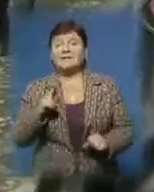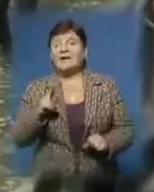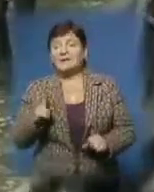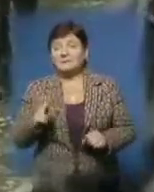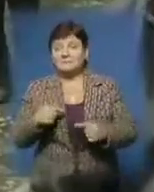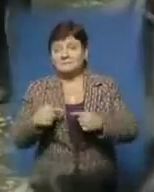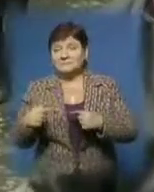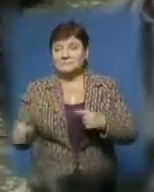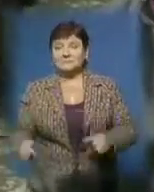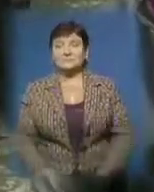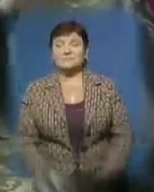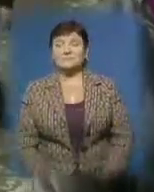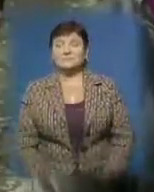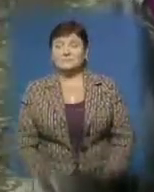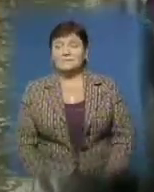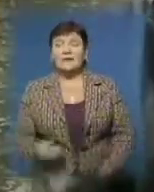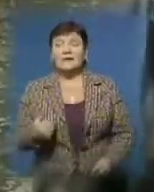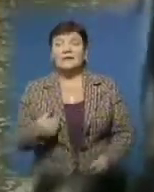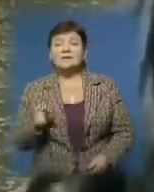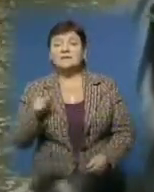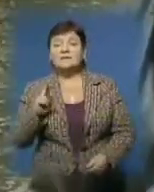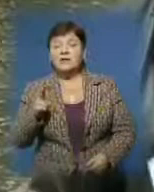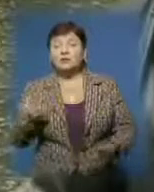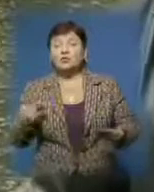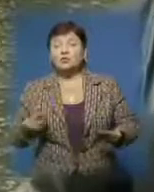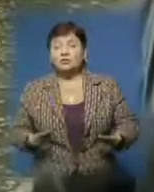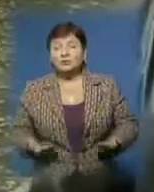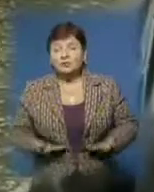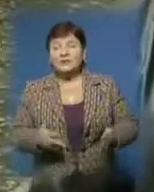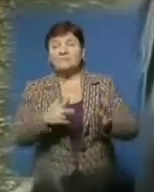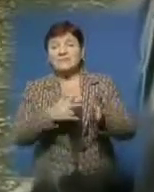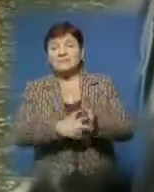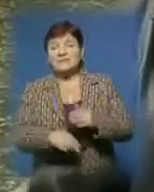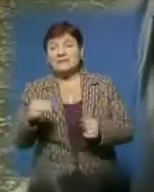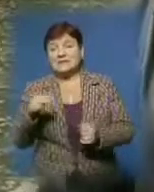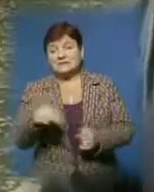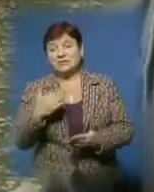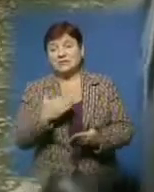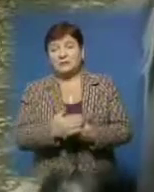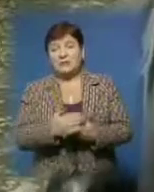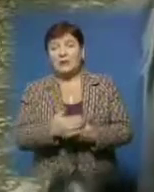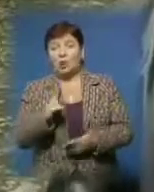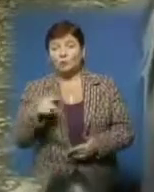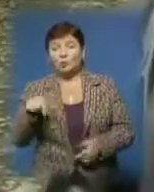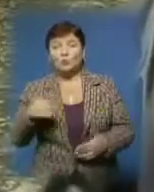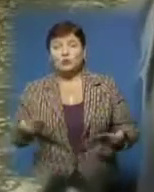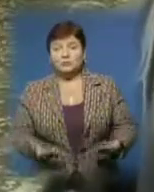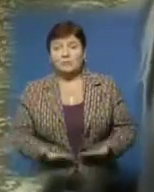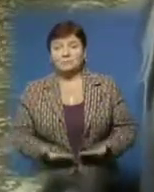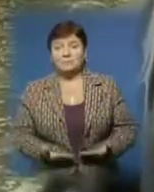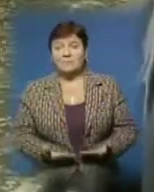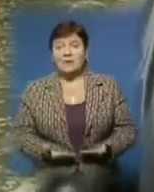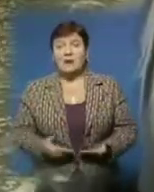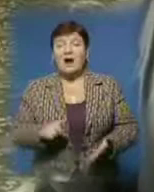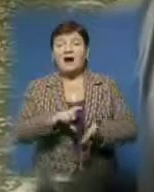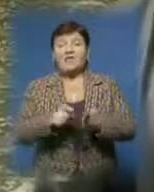цю ситуацію. Тих жильців, які тут живуть, є 80 тисяч на даний час боргу, але в ті 80 тисяч входить